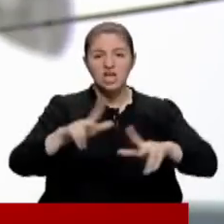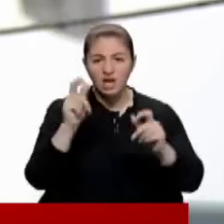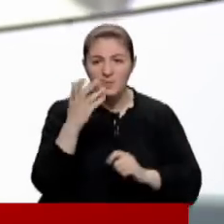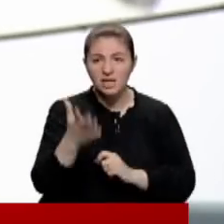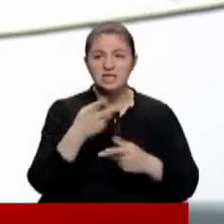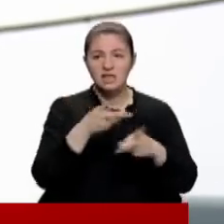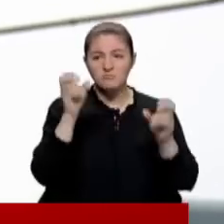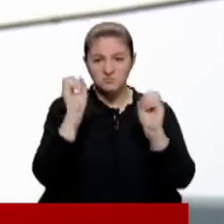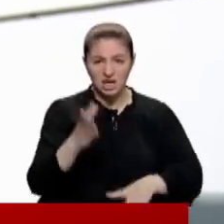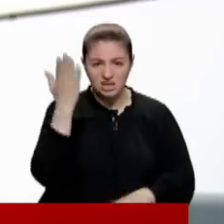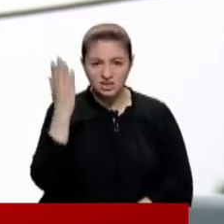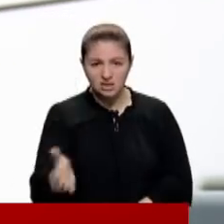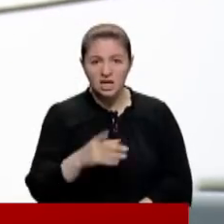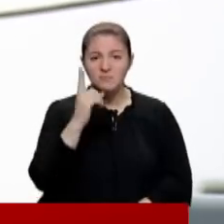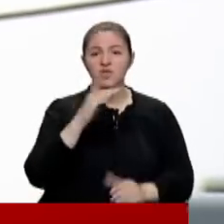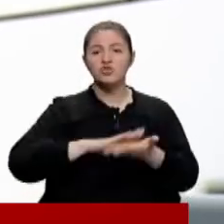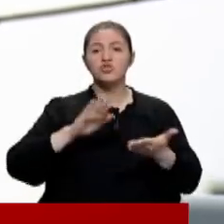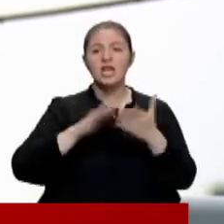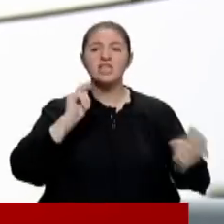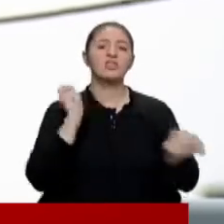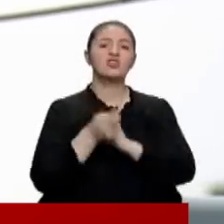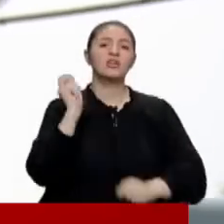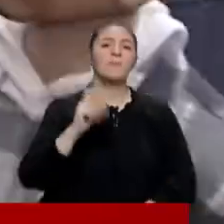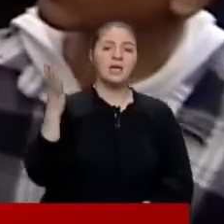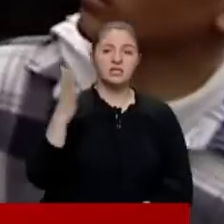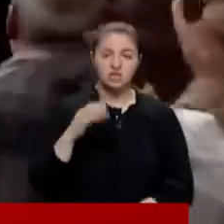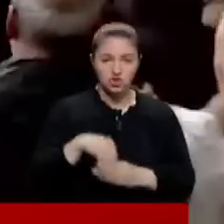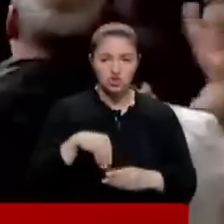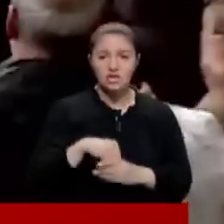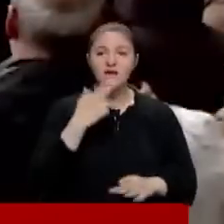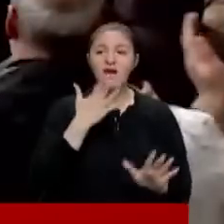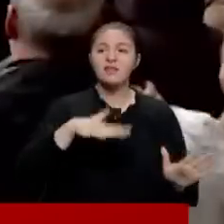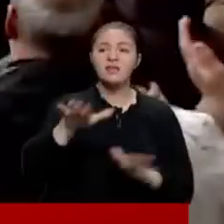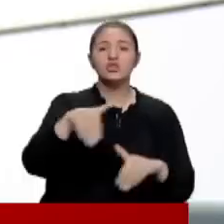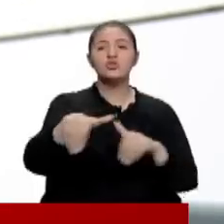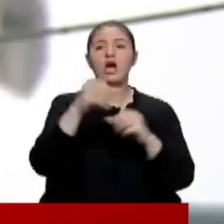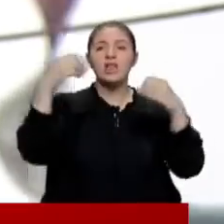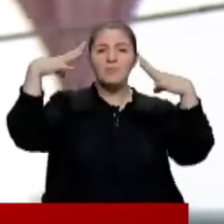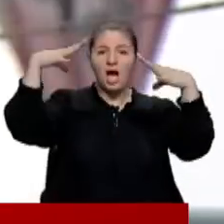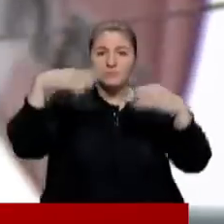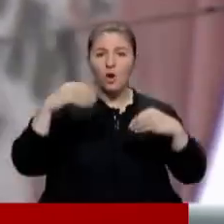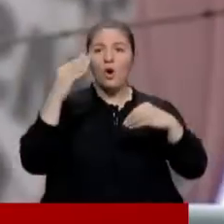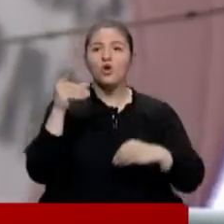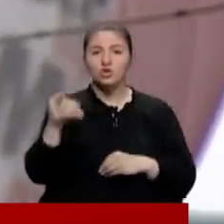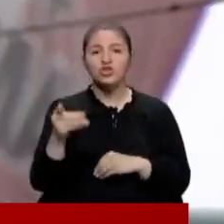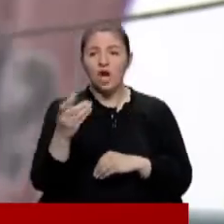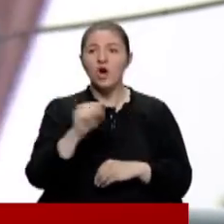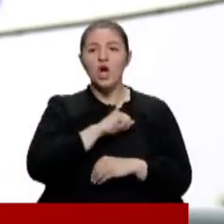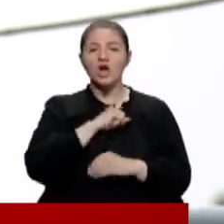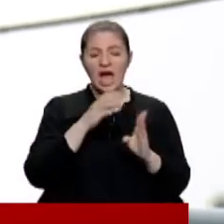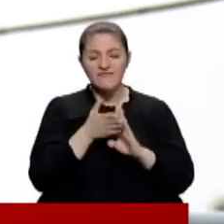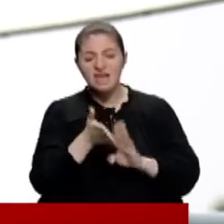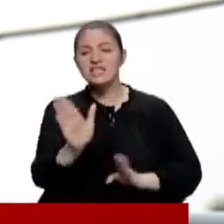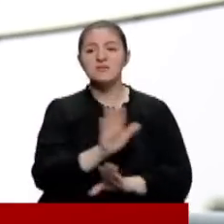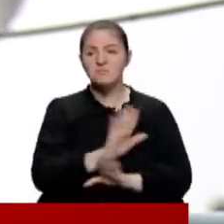edenin serbest kaldığı bir düzeni değiştirmek için kadınların sokak lambası söndüğünde korkarak